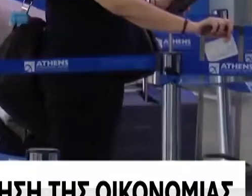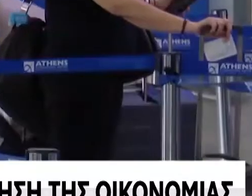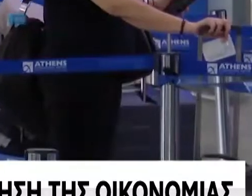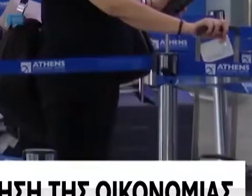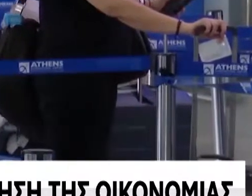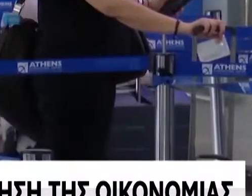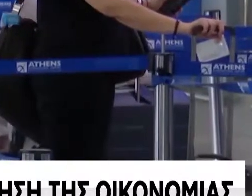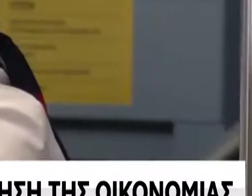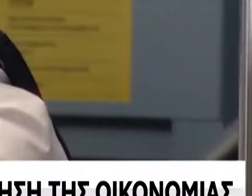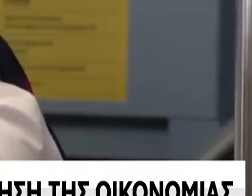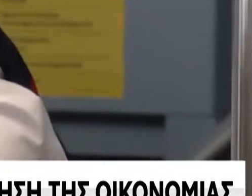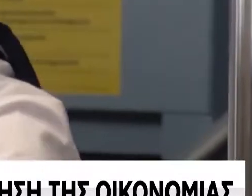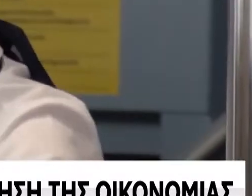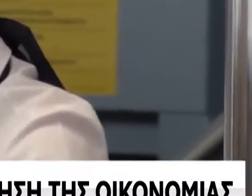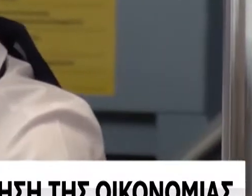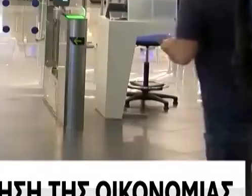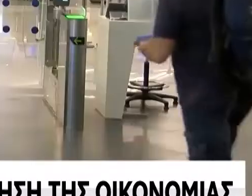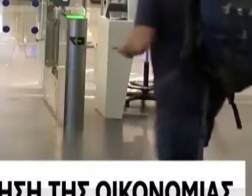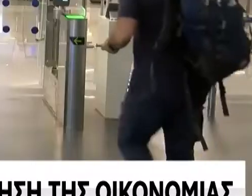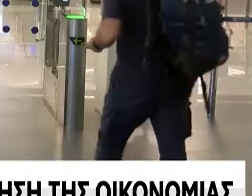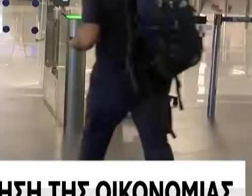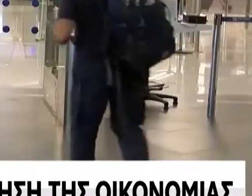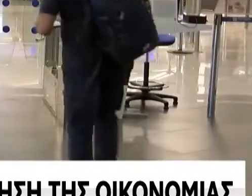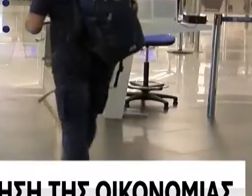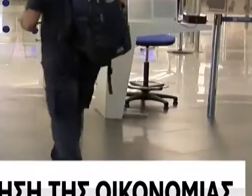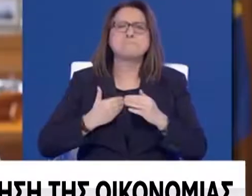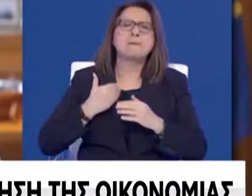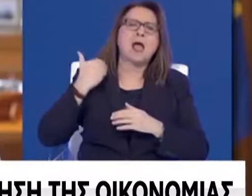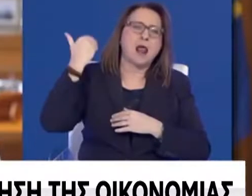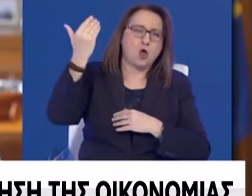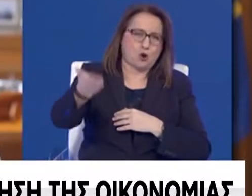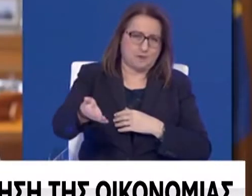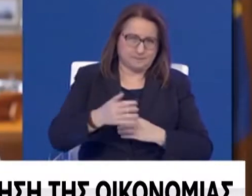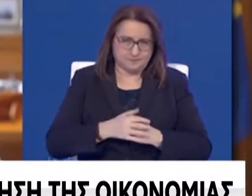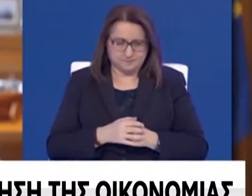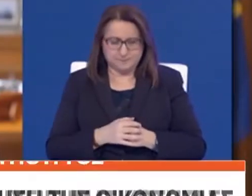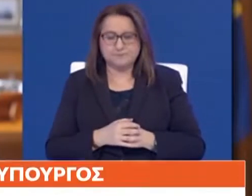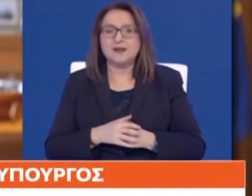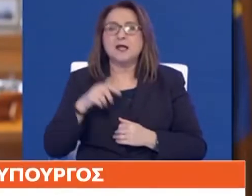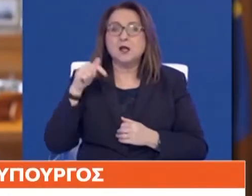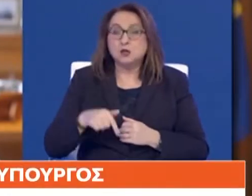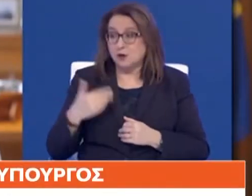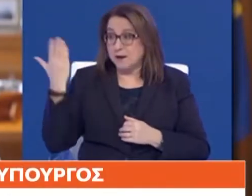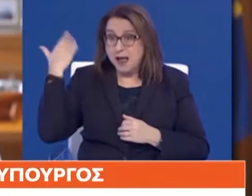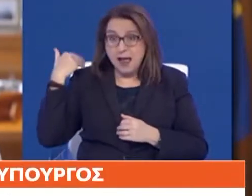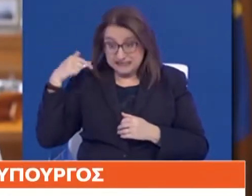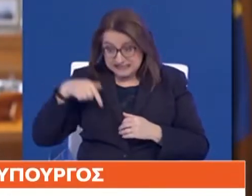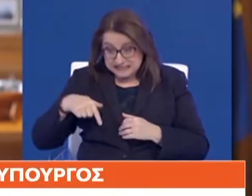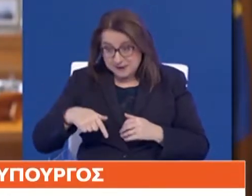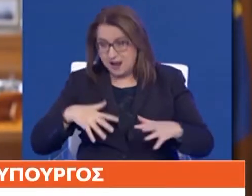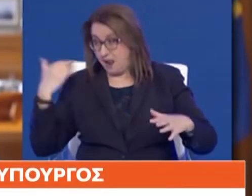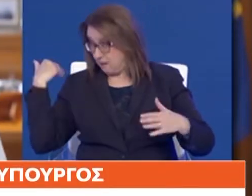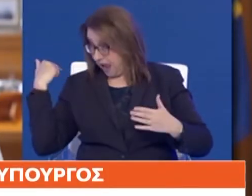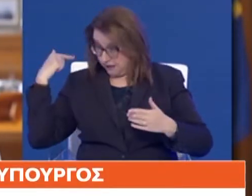να αποκρύψει τις σημαντικές οικονομικές επιπτώσεις εξαιτίας της υγειονομικής κρίσης. Το πρόγραμμα της μετάβασης από την αβεβαιότητα του σήμερα